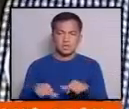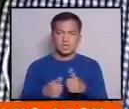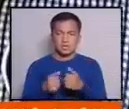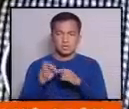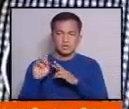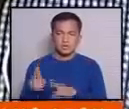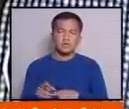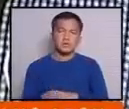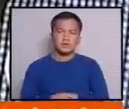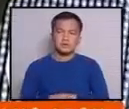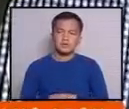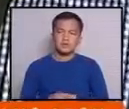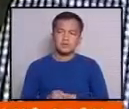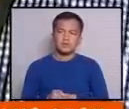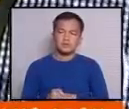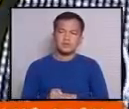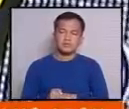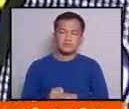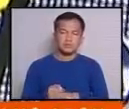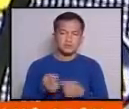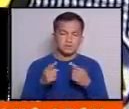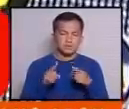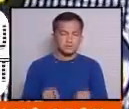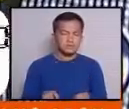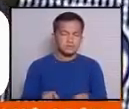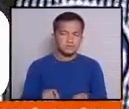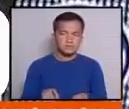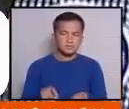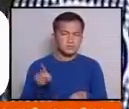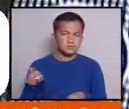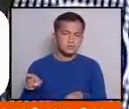it's, talagang ano, no, it happened in the very